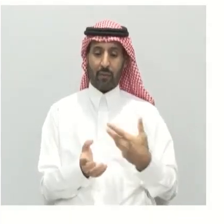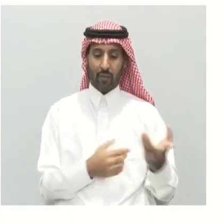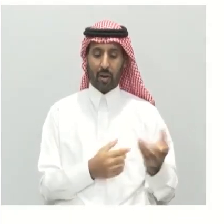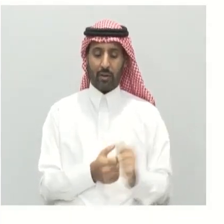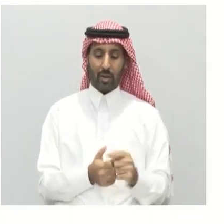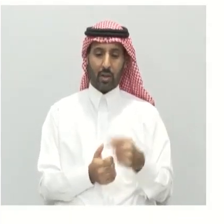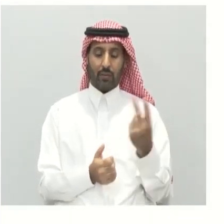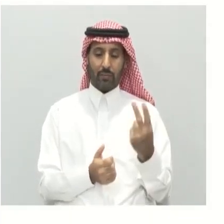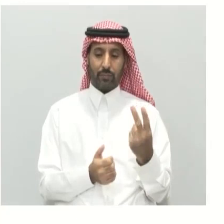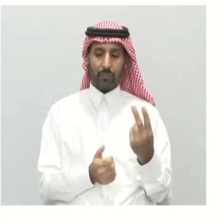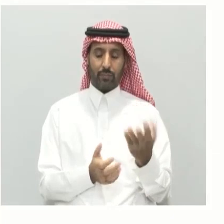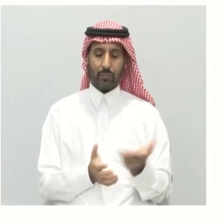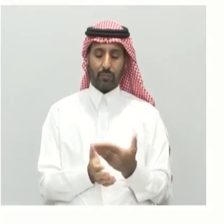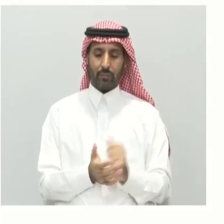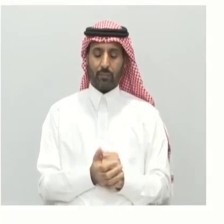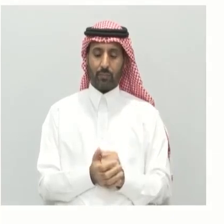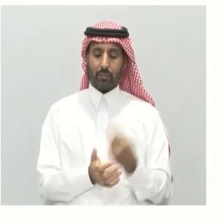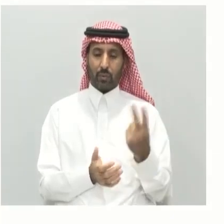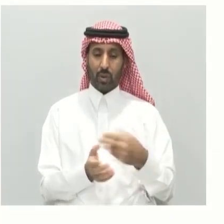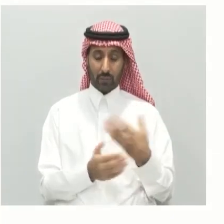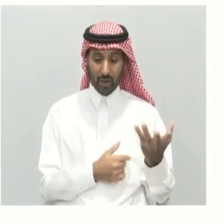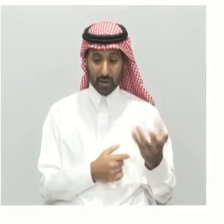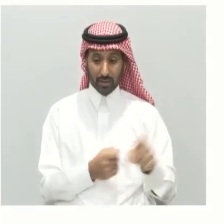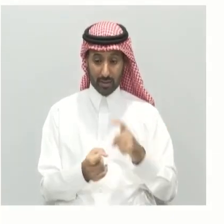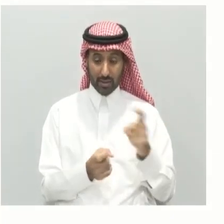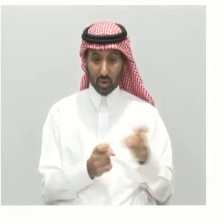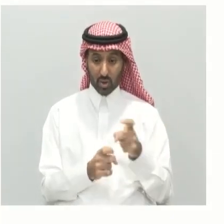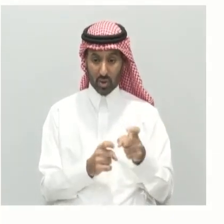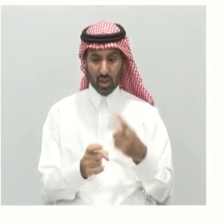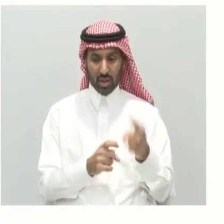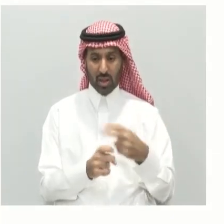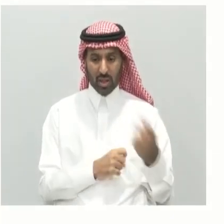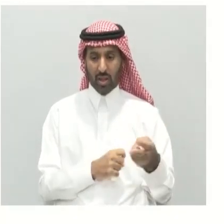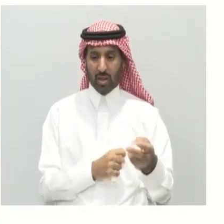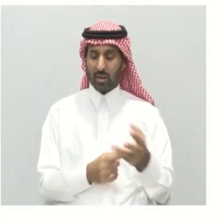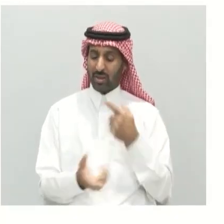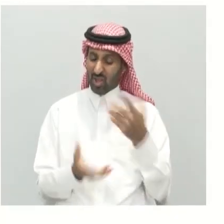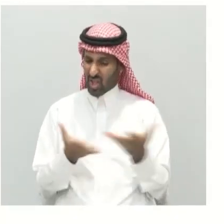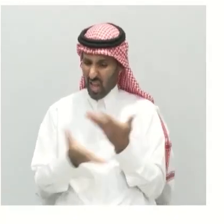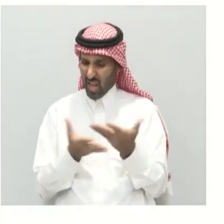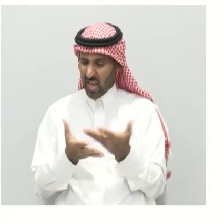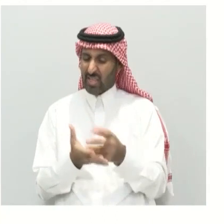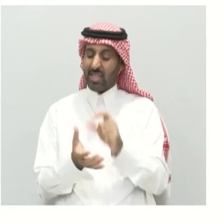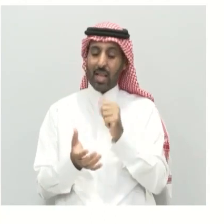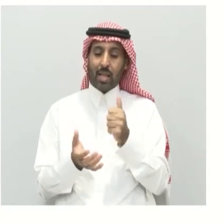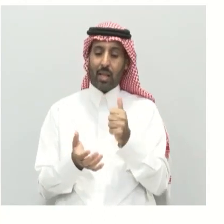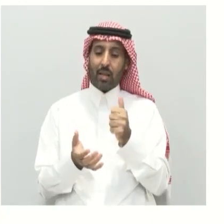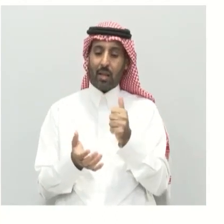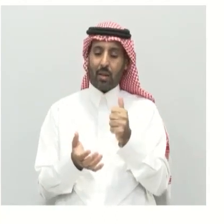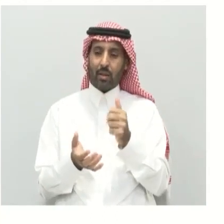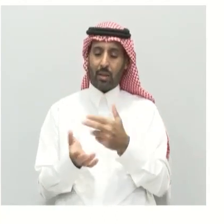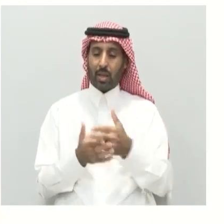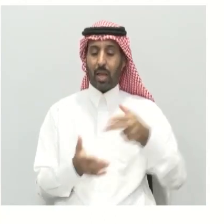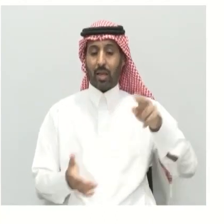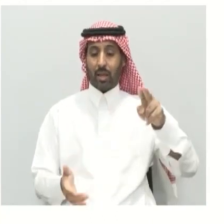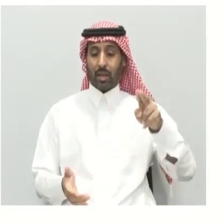كم الكترون معناته انه فقد الكترون وما دام انه فقد معناته ايش معناته حدث له عمليه اكسده اذا يتاكسد